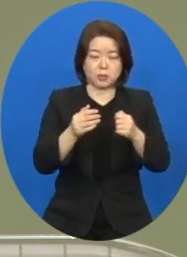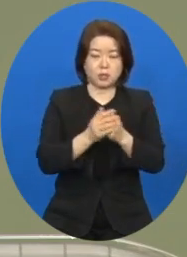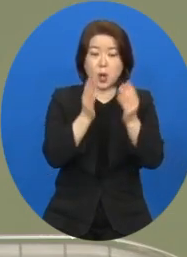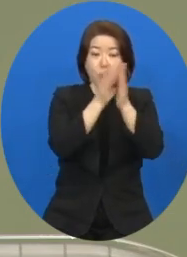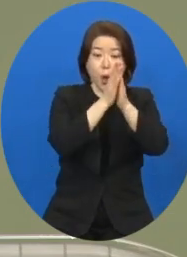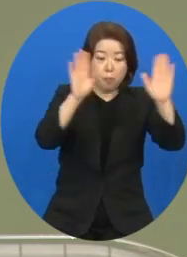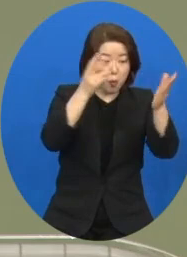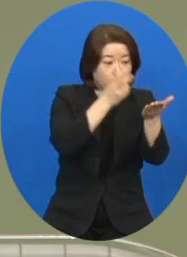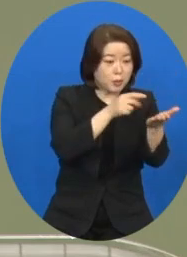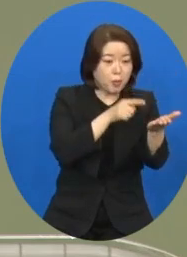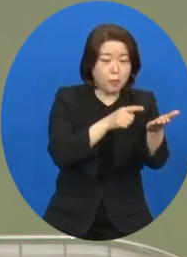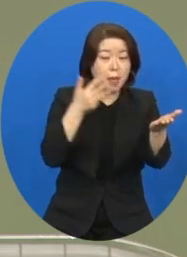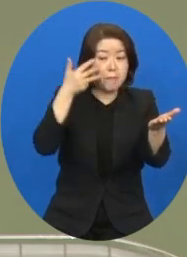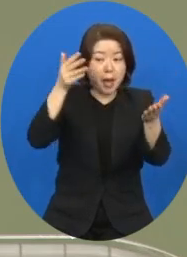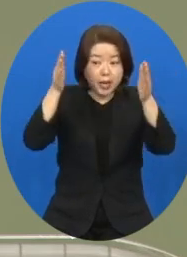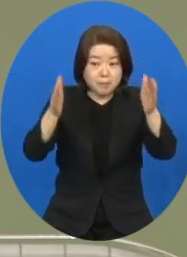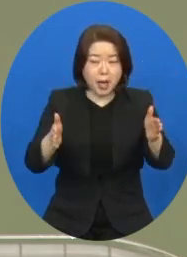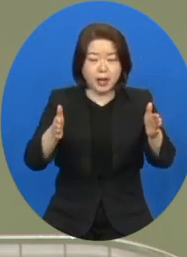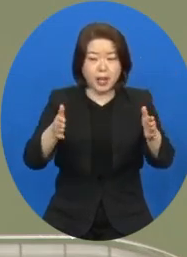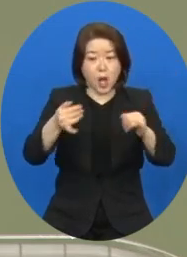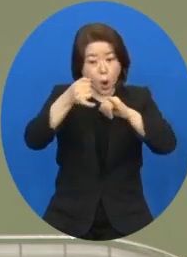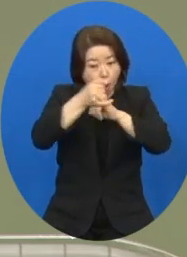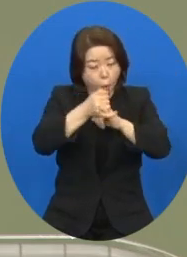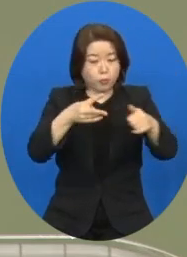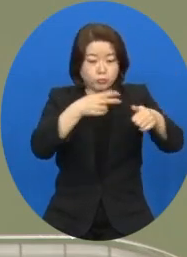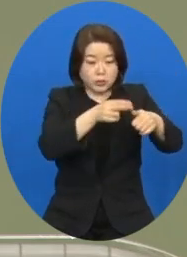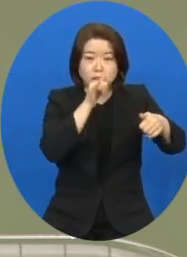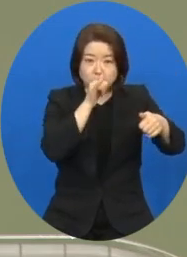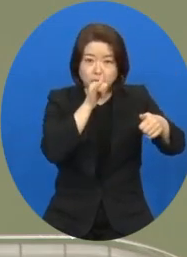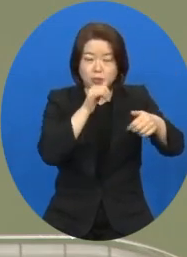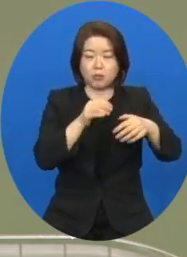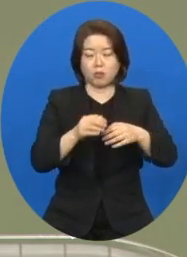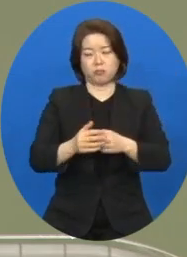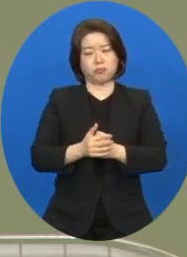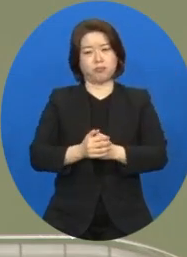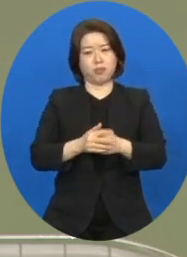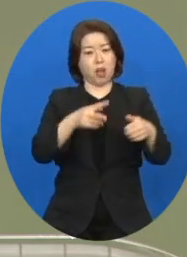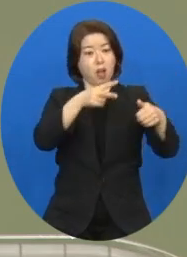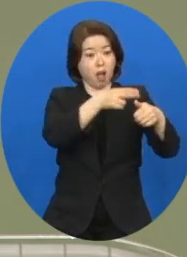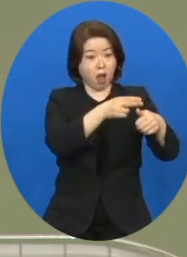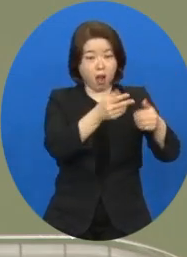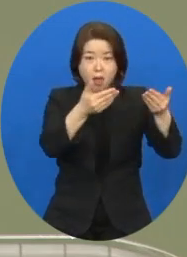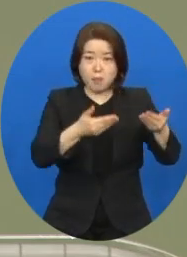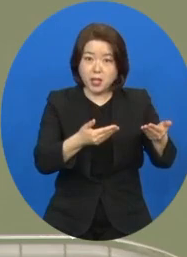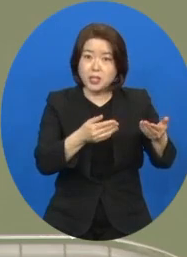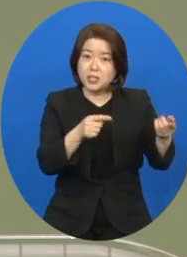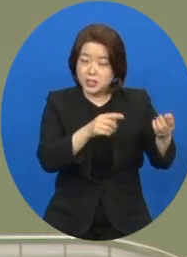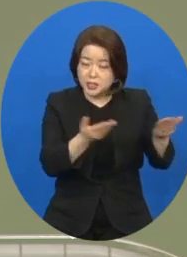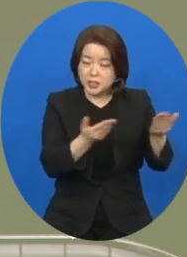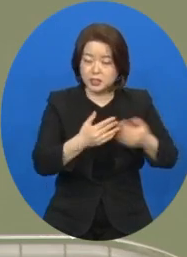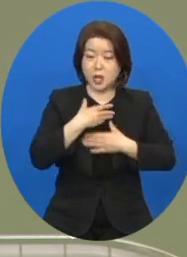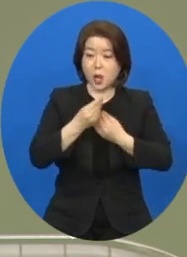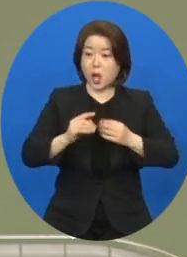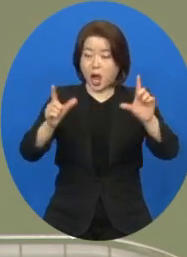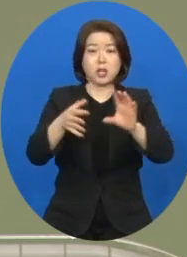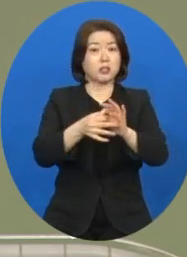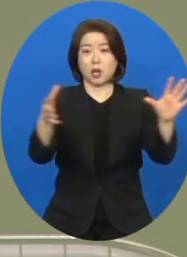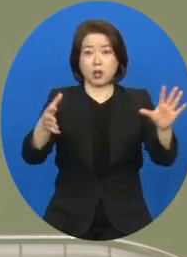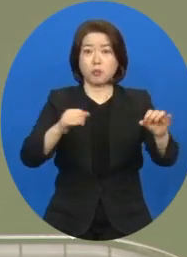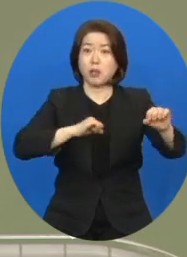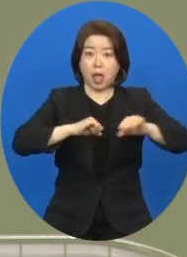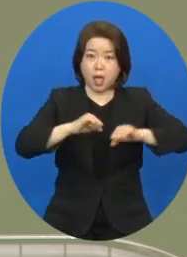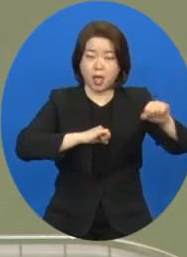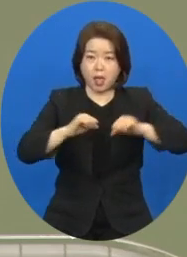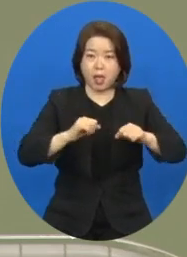하라고 했으니까. 아니, 할례 받는 일도 안식일에는 하면서 한